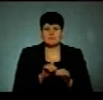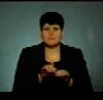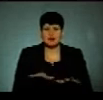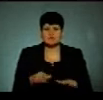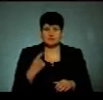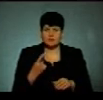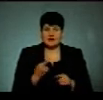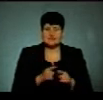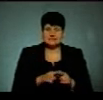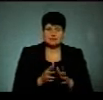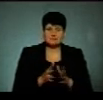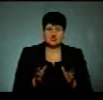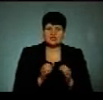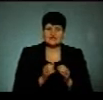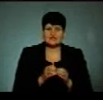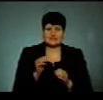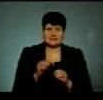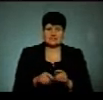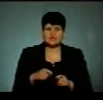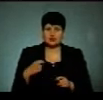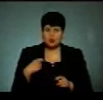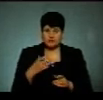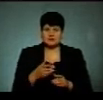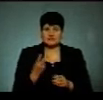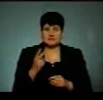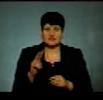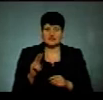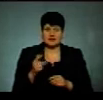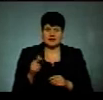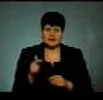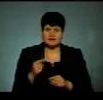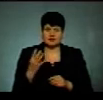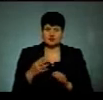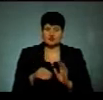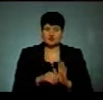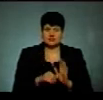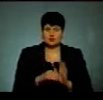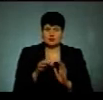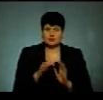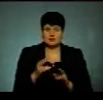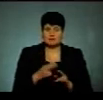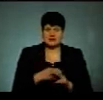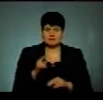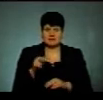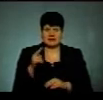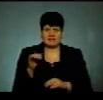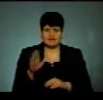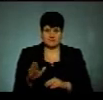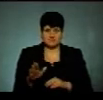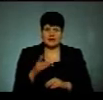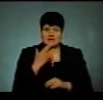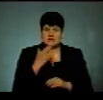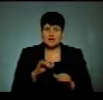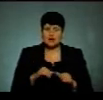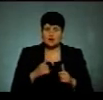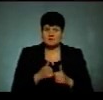а це більше 10 тисяч кілометрів, складає 2 гривні 46 копійок без врахування ПДВ. Національна